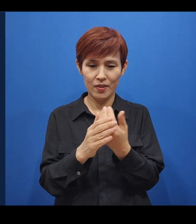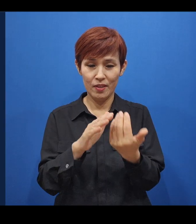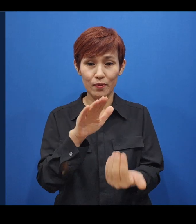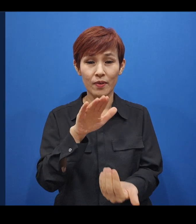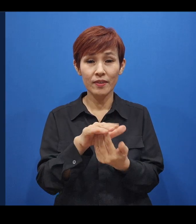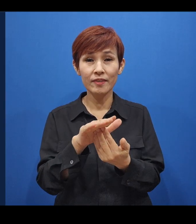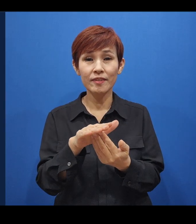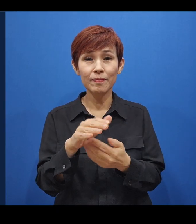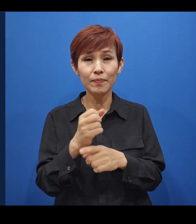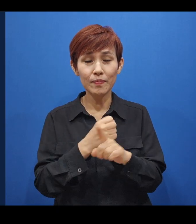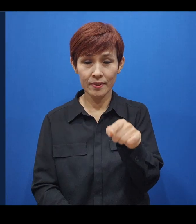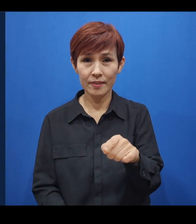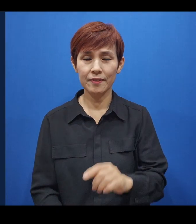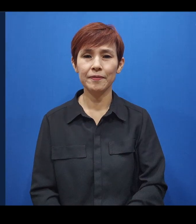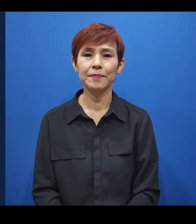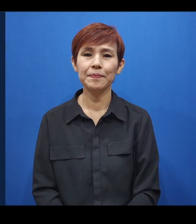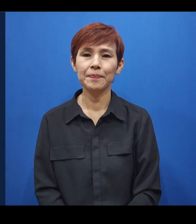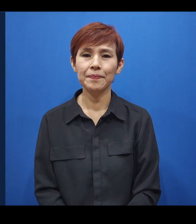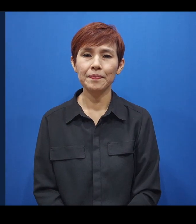것은,